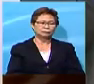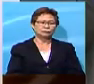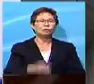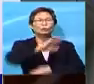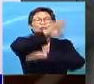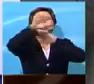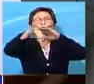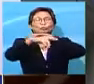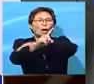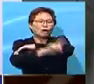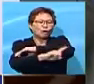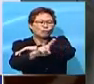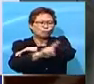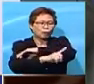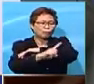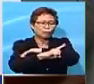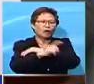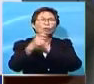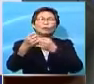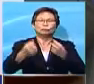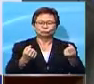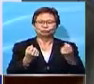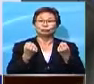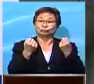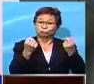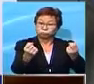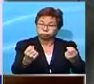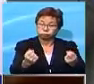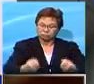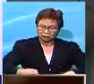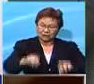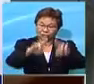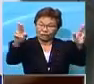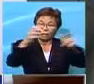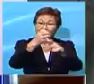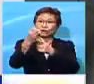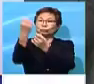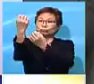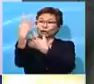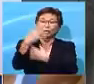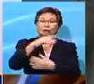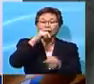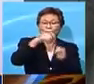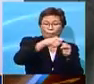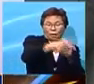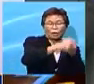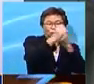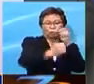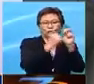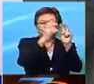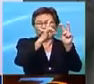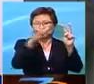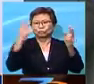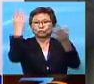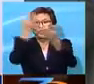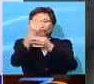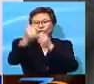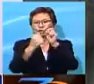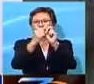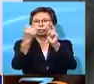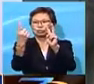Semua kompaun-kompaun trafik atau lalu lintas yang tidak berbayar dari tahun 2007 hingga